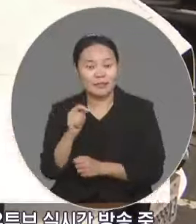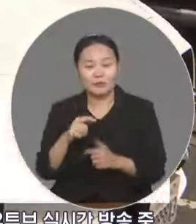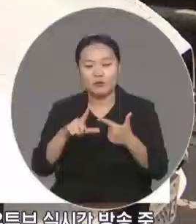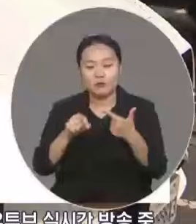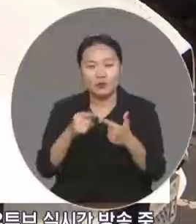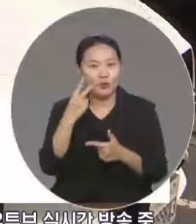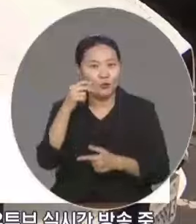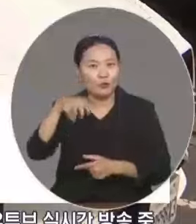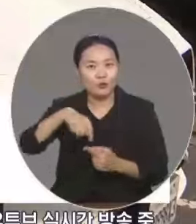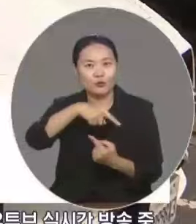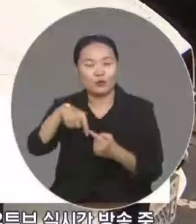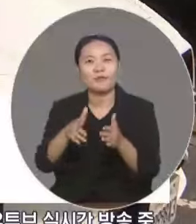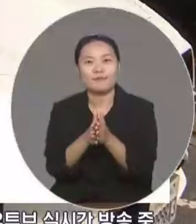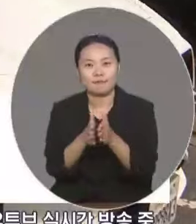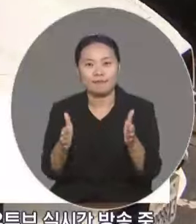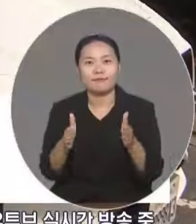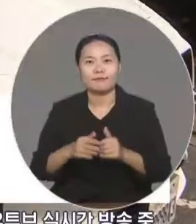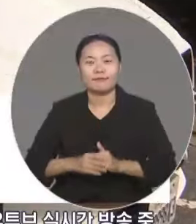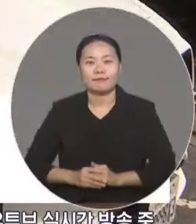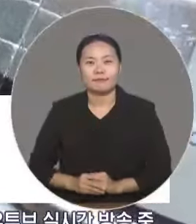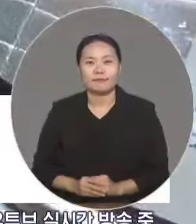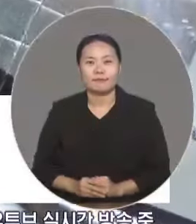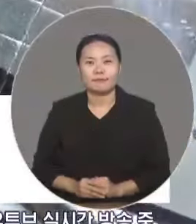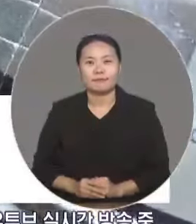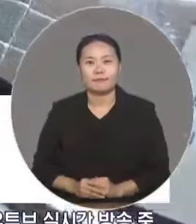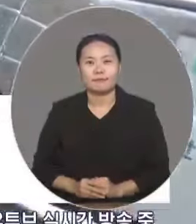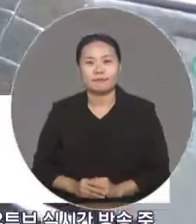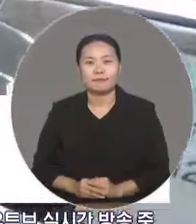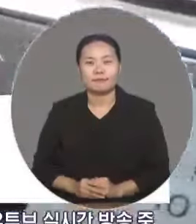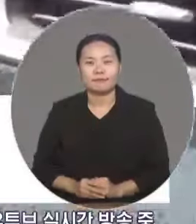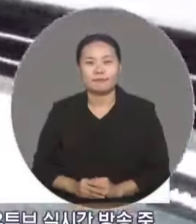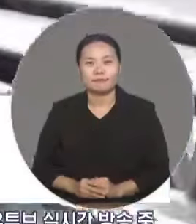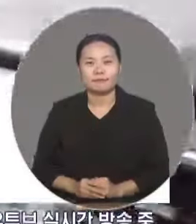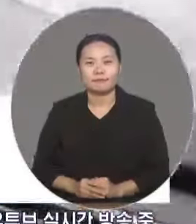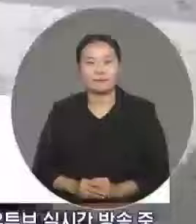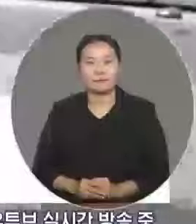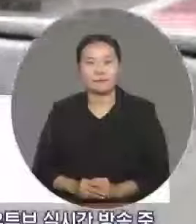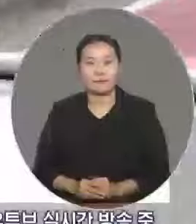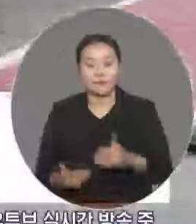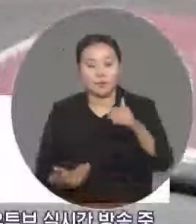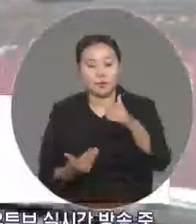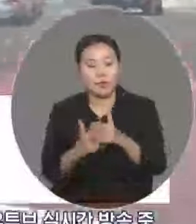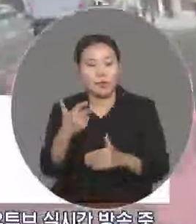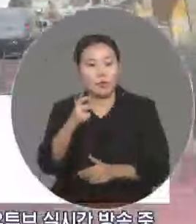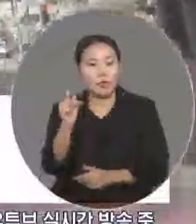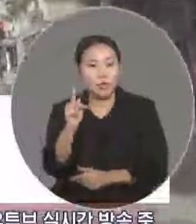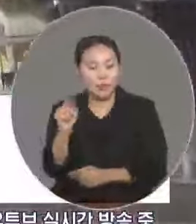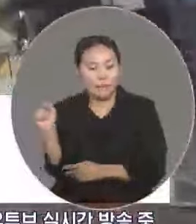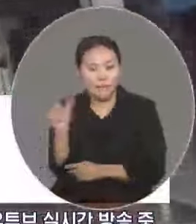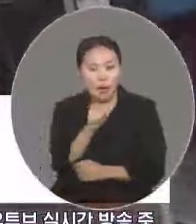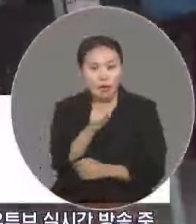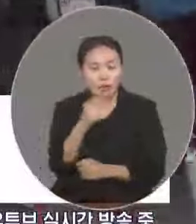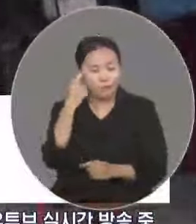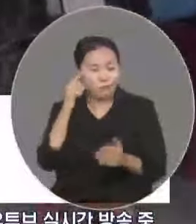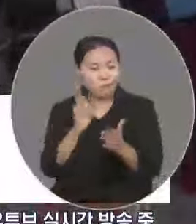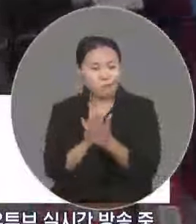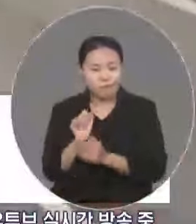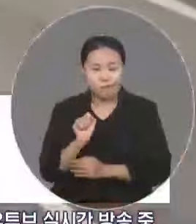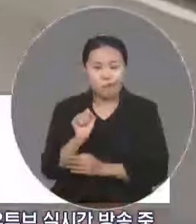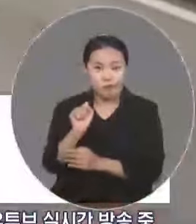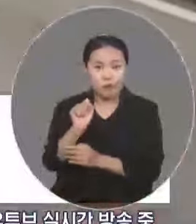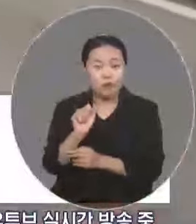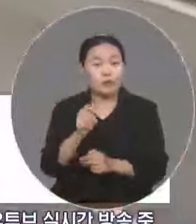미국 샌프란시스코에서 정식 운행을 시작했습니다. 최대 70km 속도로 빠른 길을 알아서